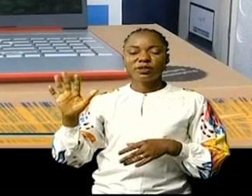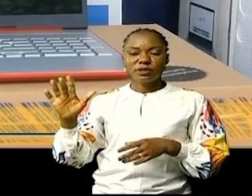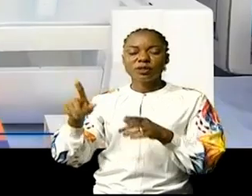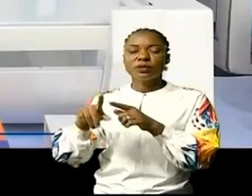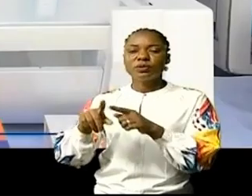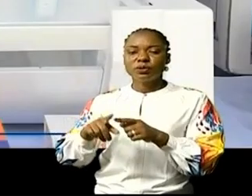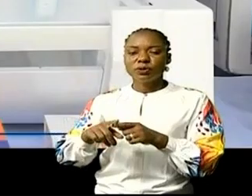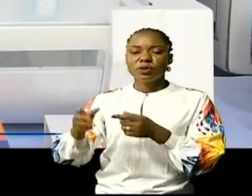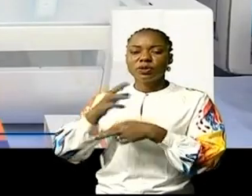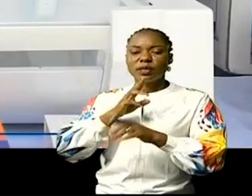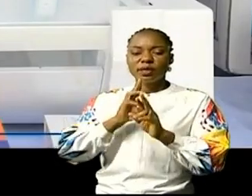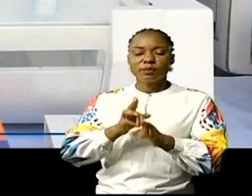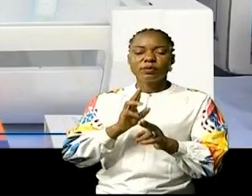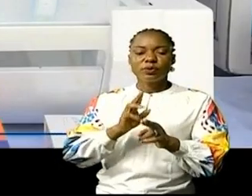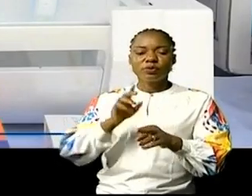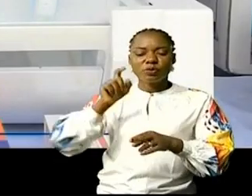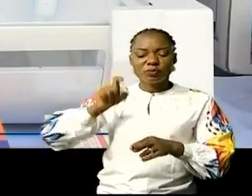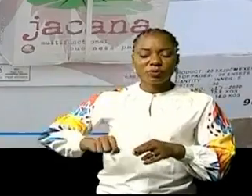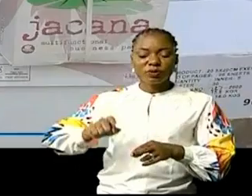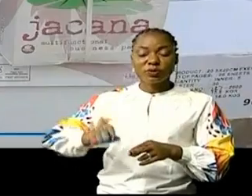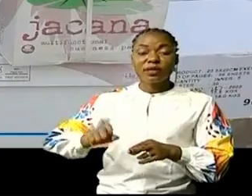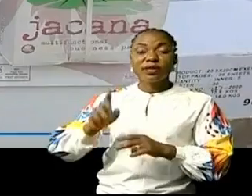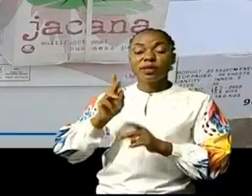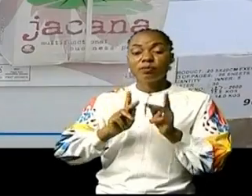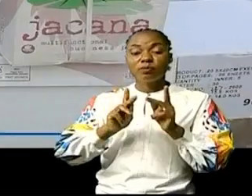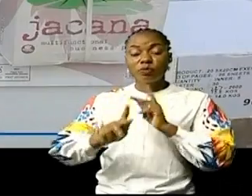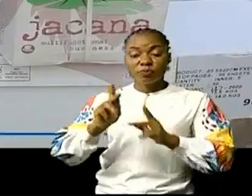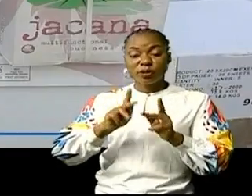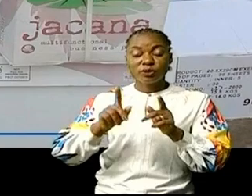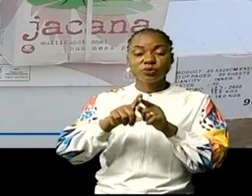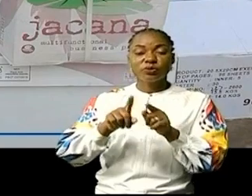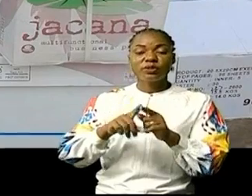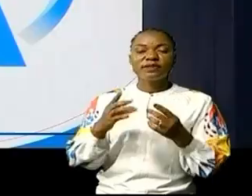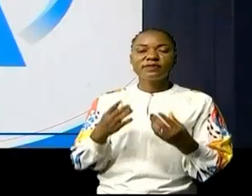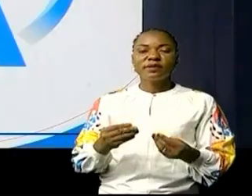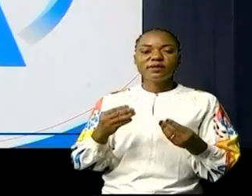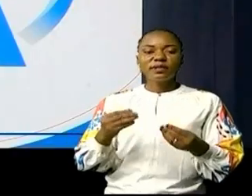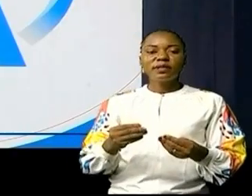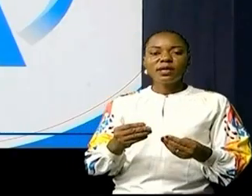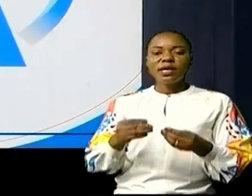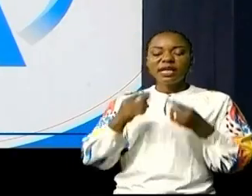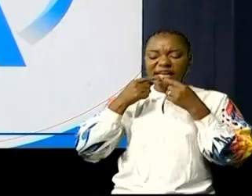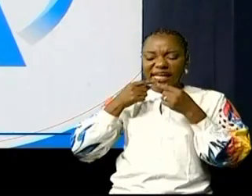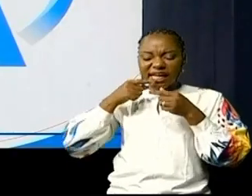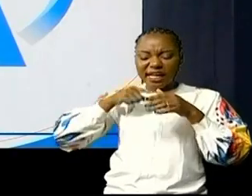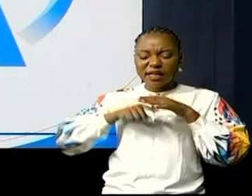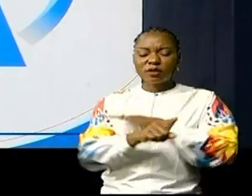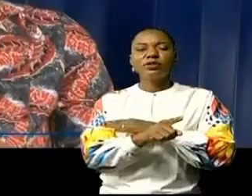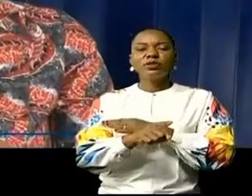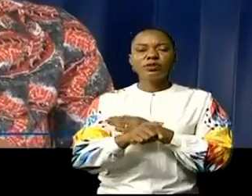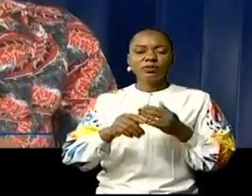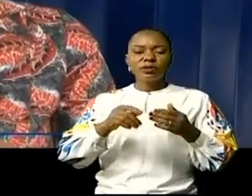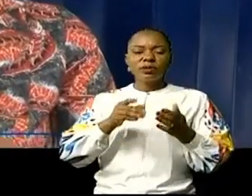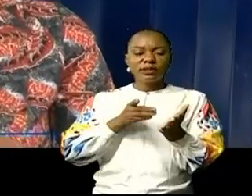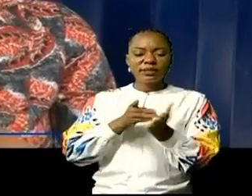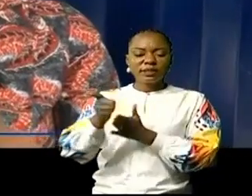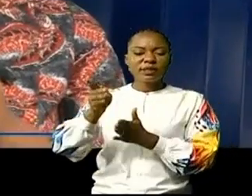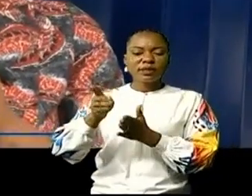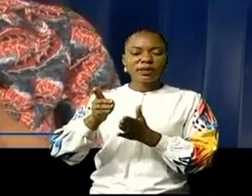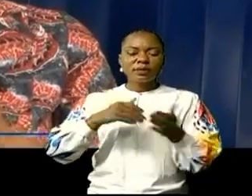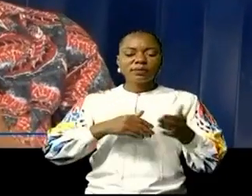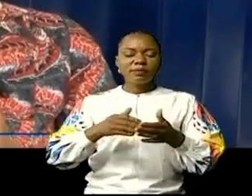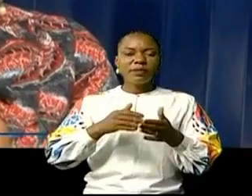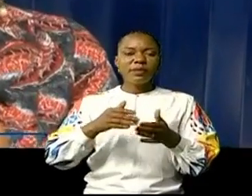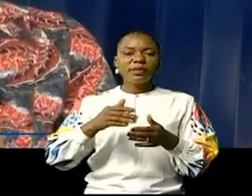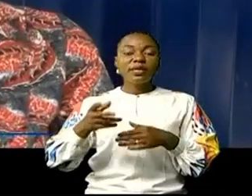aux besoins de la population et faciliter ainsi la dénonciation directe auprès de la police, des points